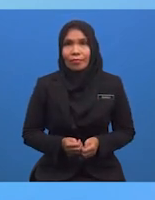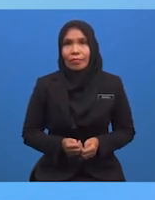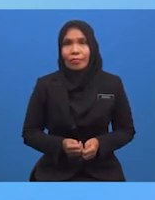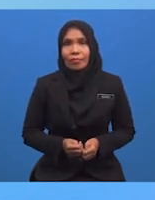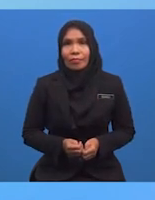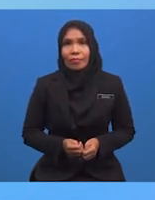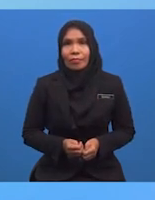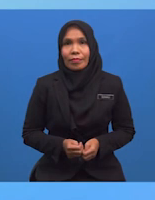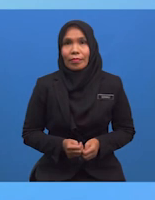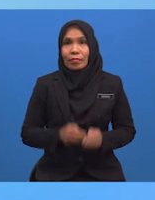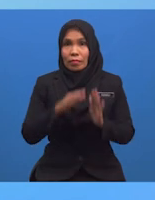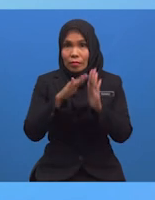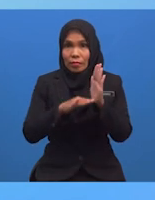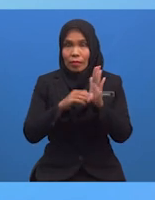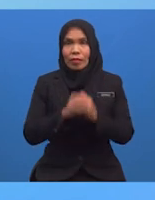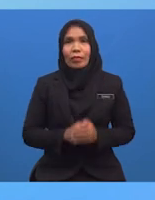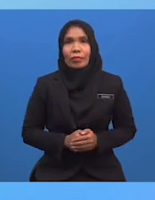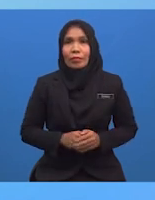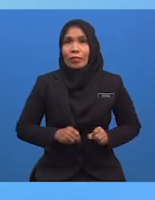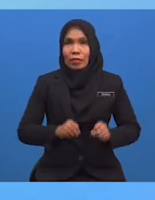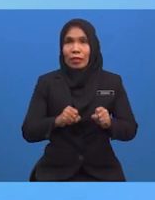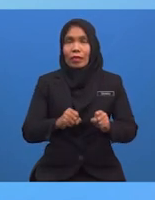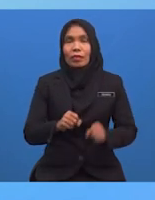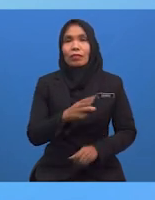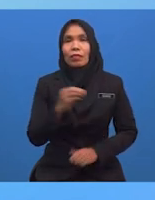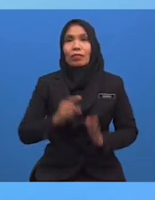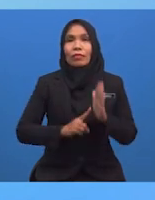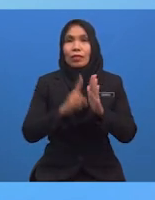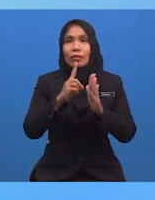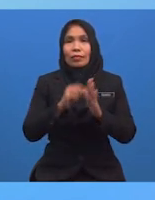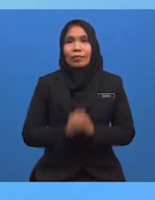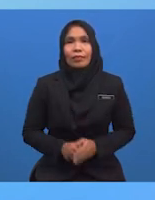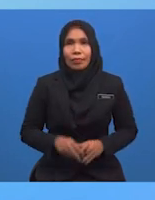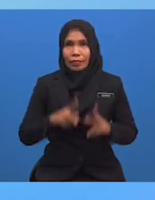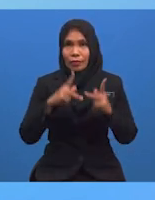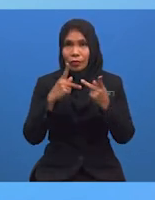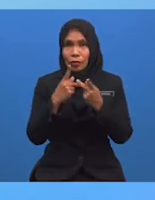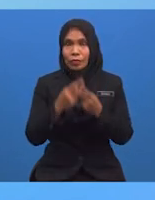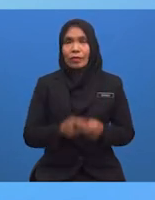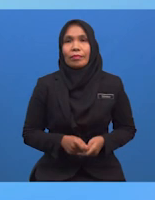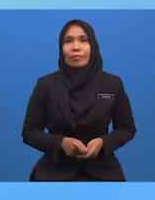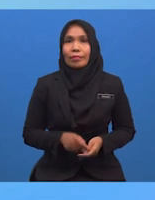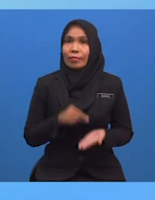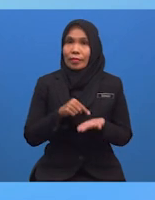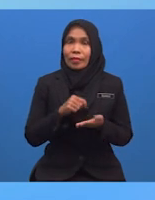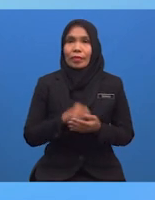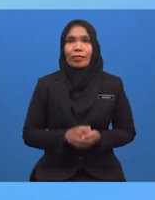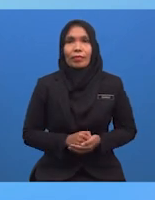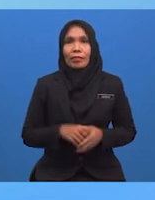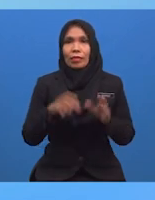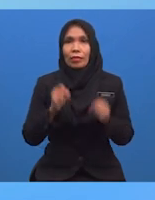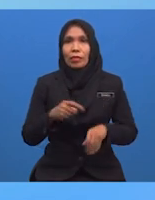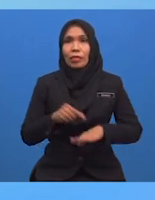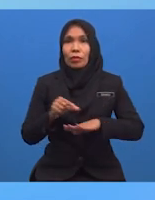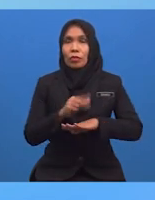dengan pendapatan rendah, sederhana dan tinggi. Kumpulan kategori tersebut boleh digunakan